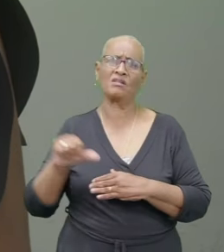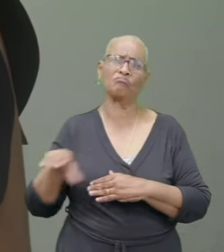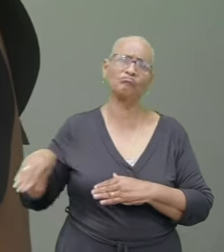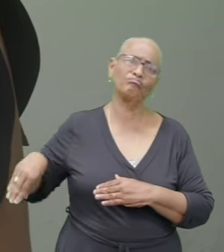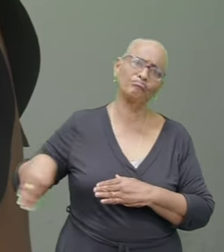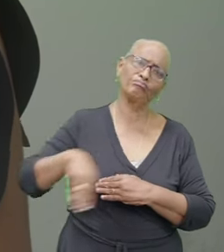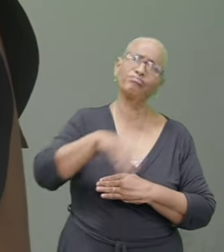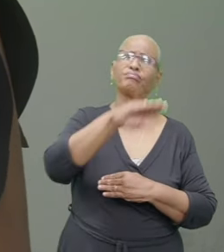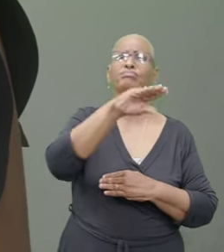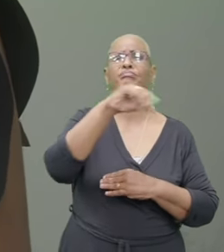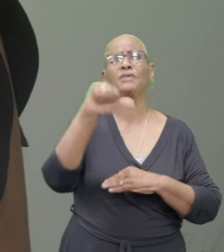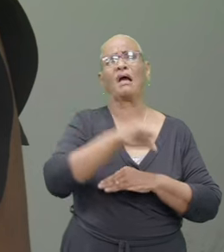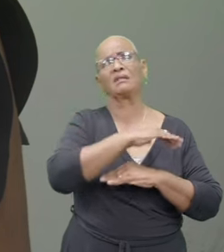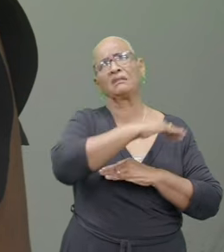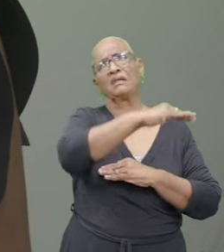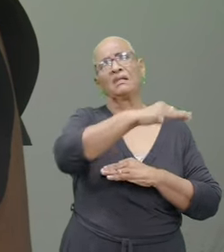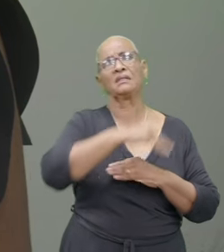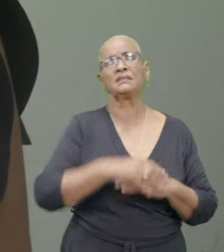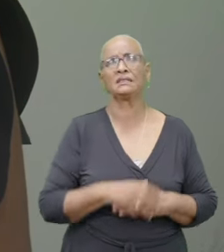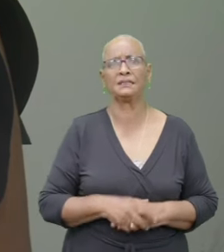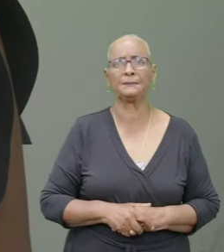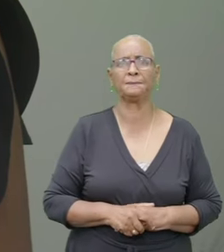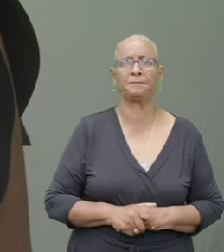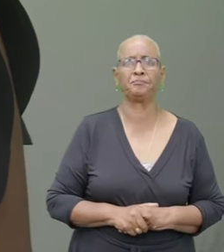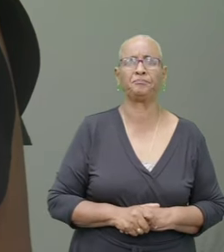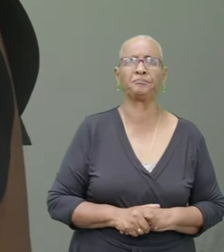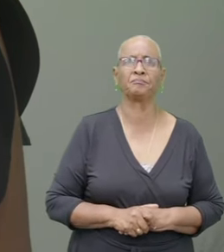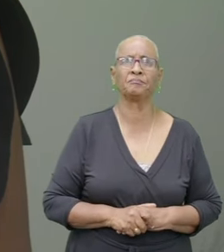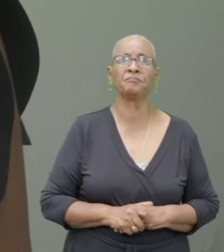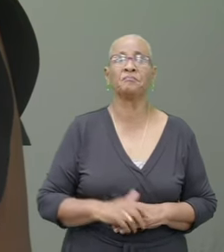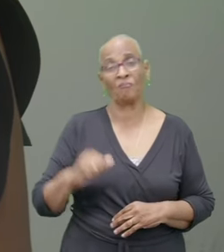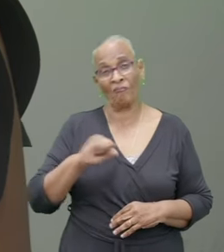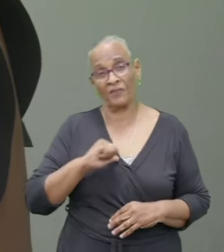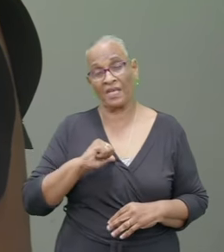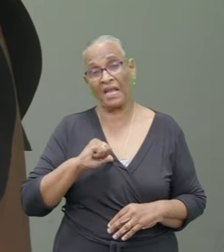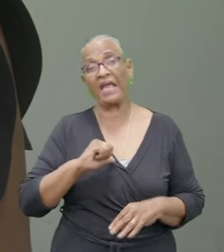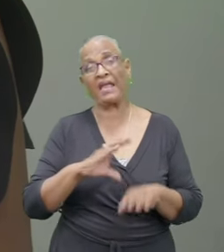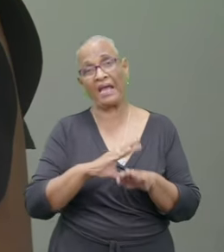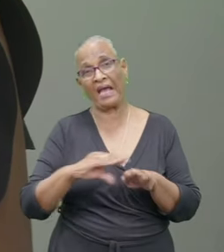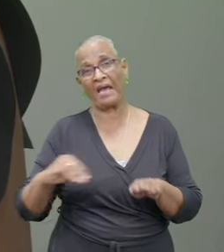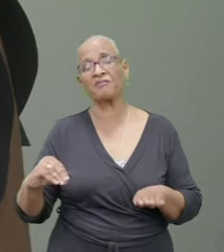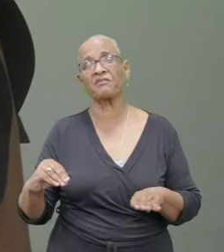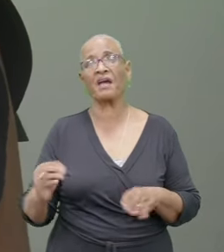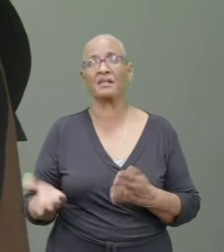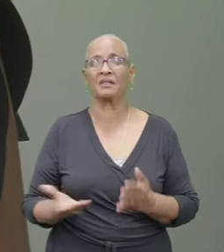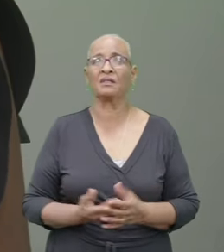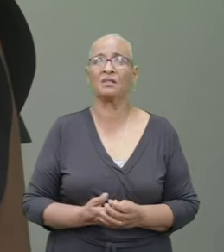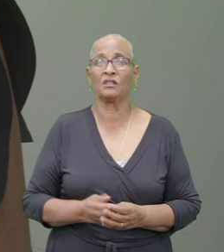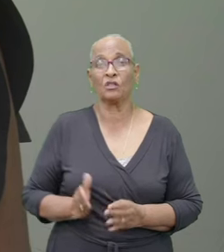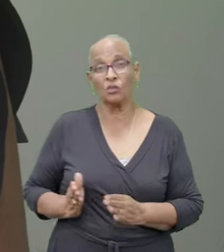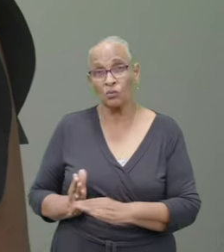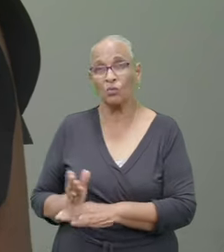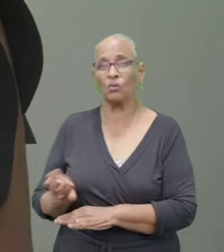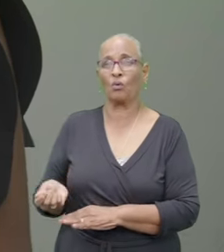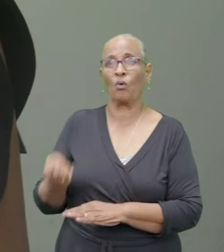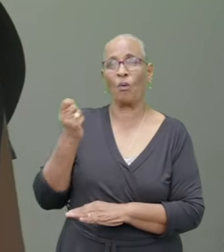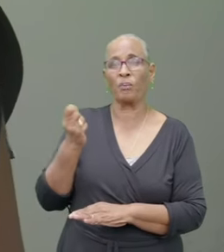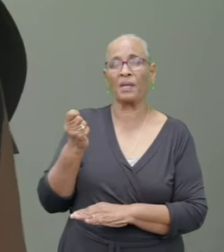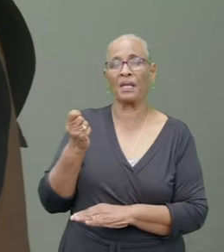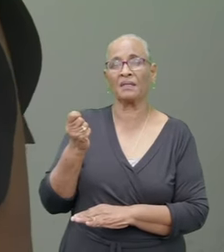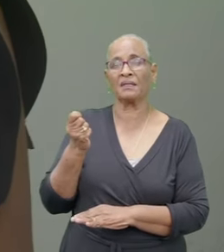de straat. Maar het zijn met onze eigen ervaren verpleegkundigen die we op een gegeven moment verder opleiden. Om ze ook op een gegeven moment dus